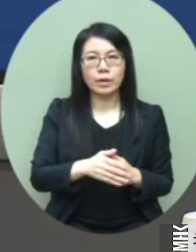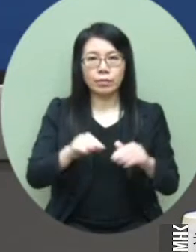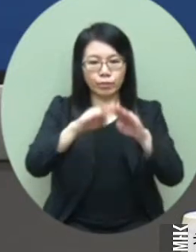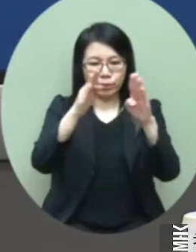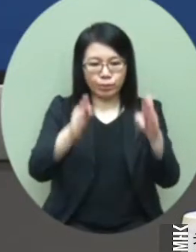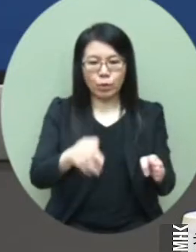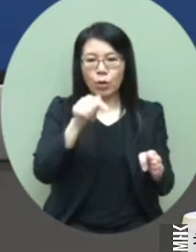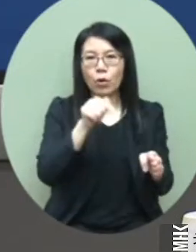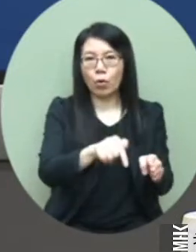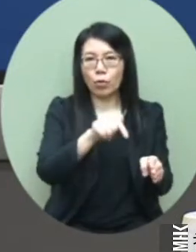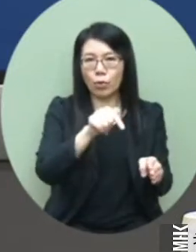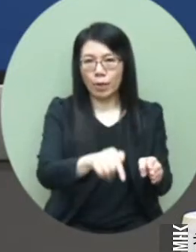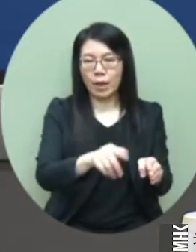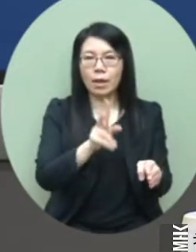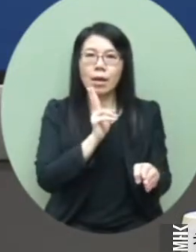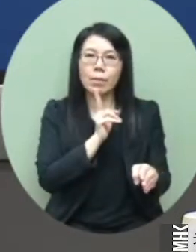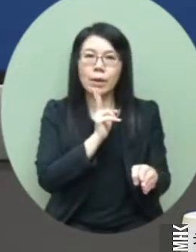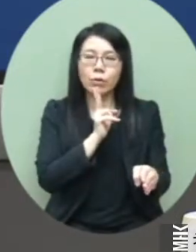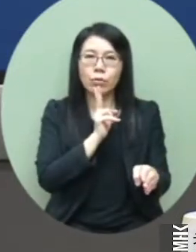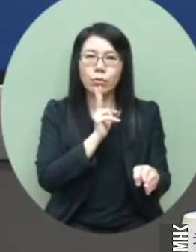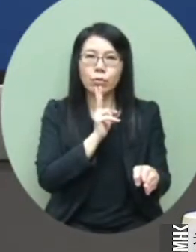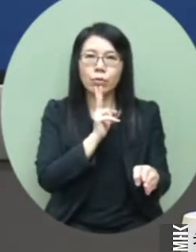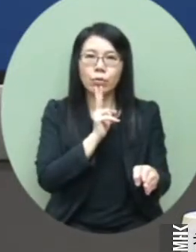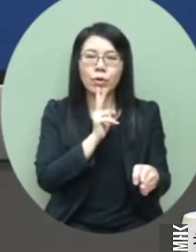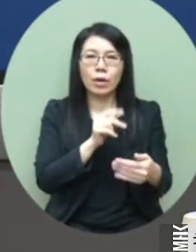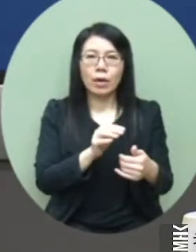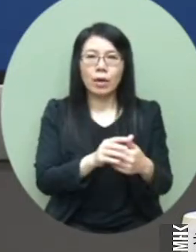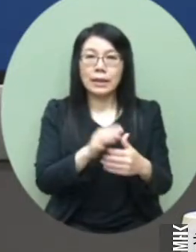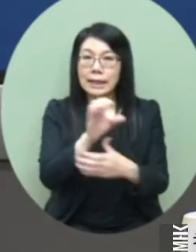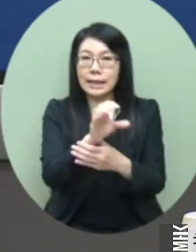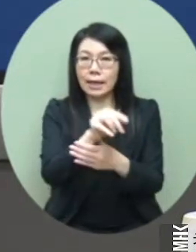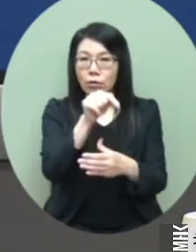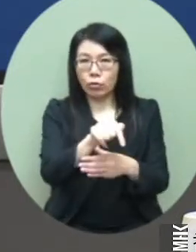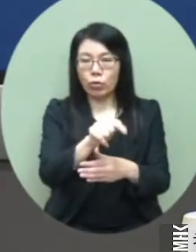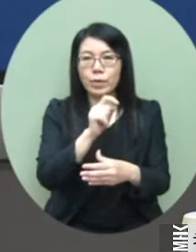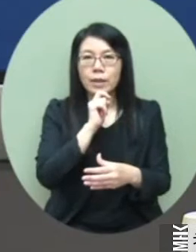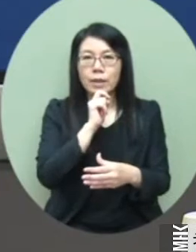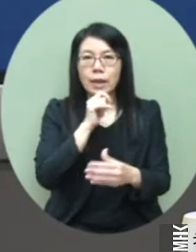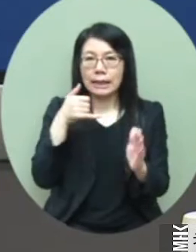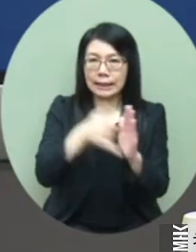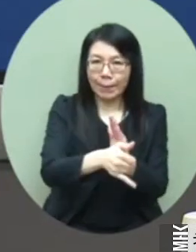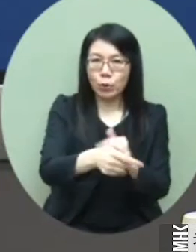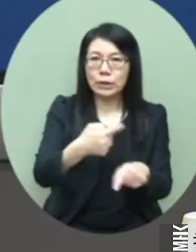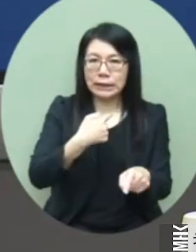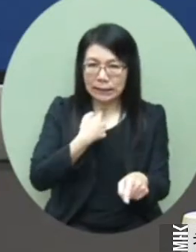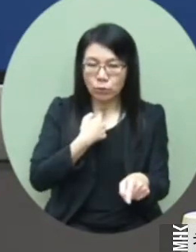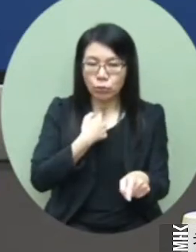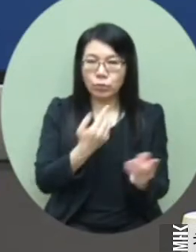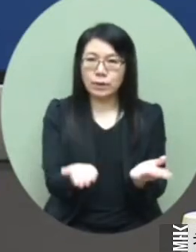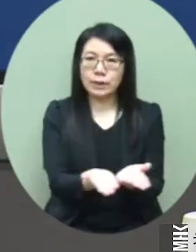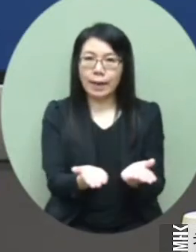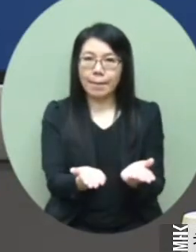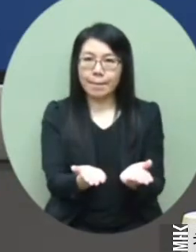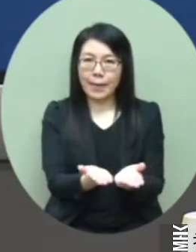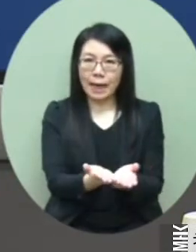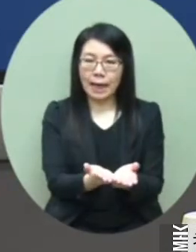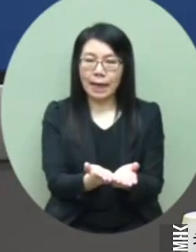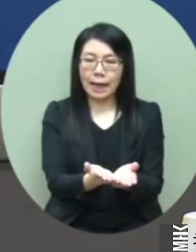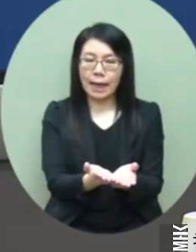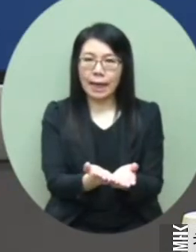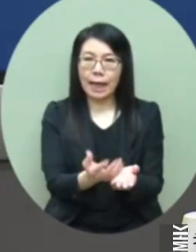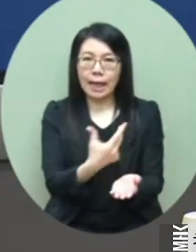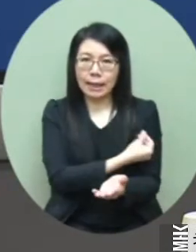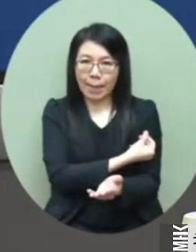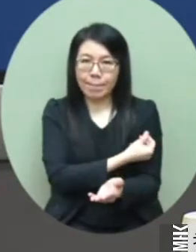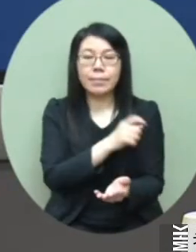院裏邊咧，就話入去嘅睇嘅觀眾咧係需要出示佢係